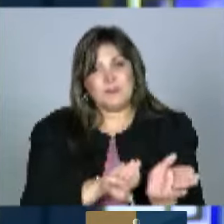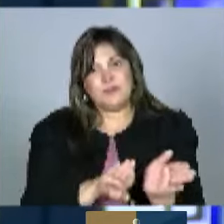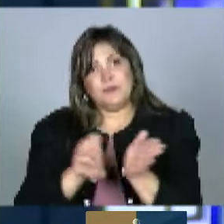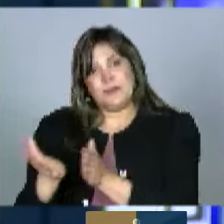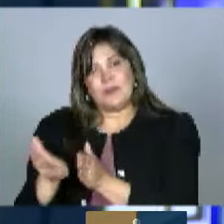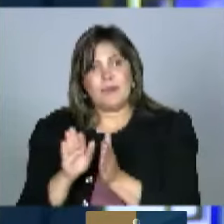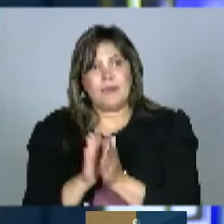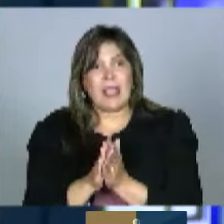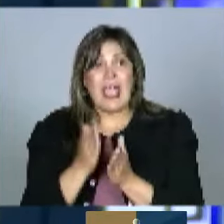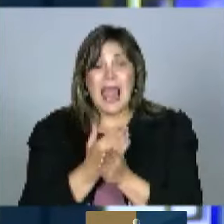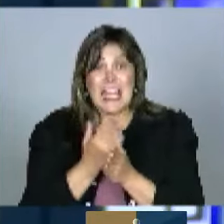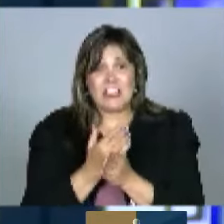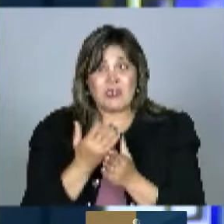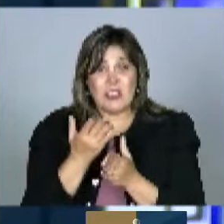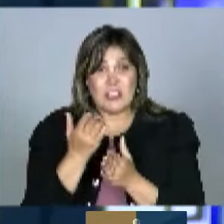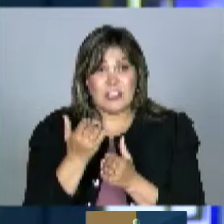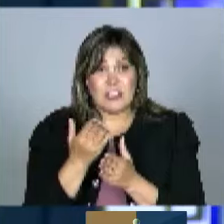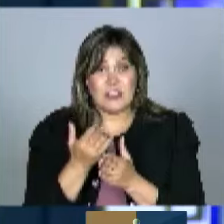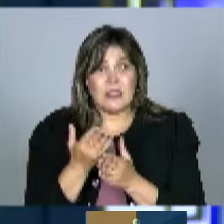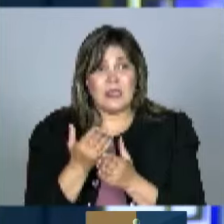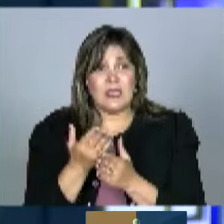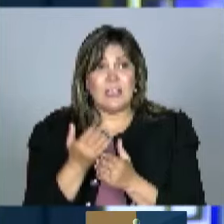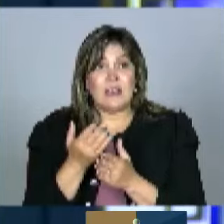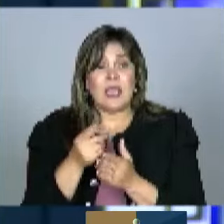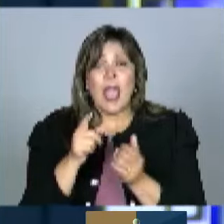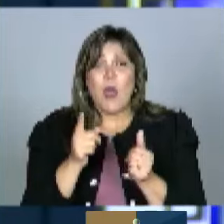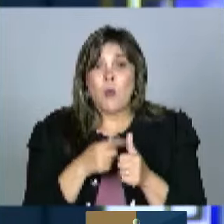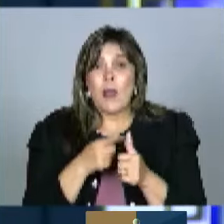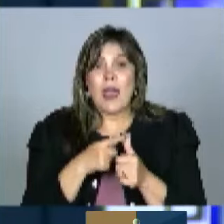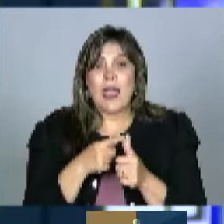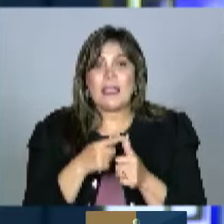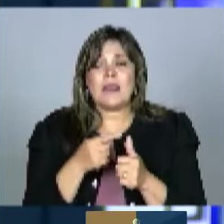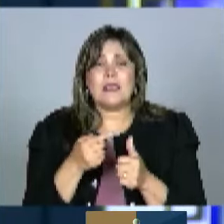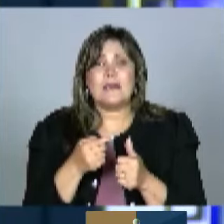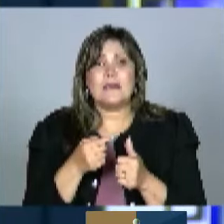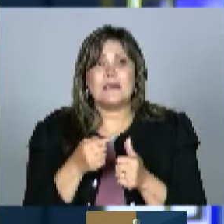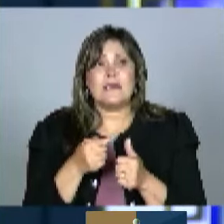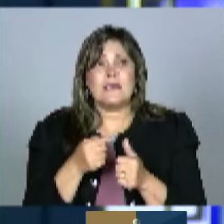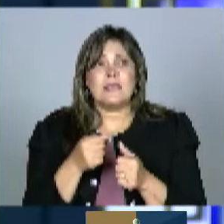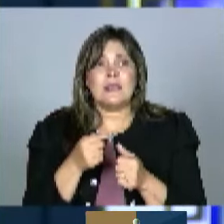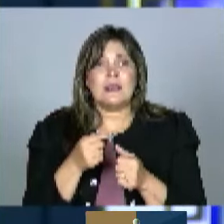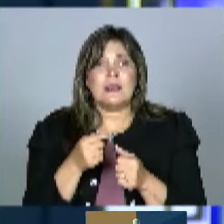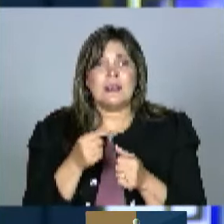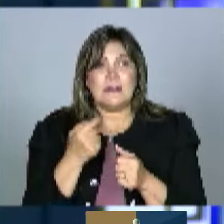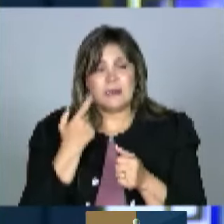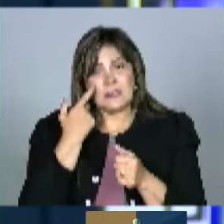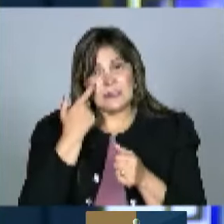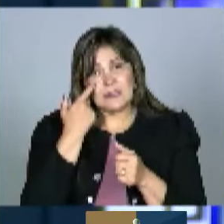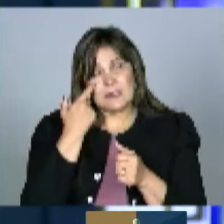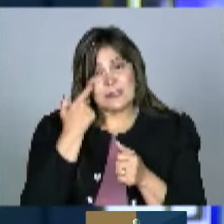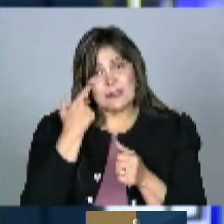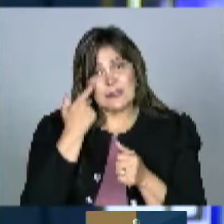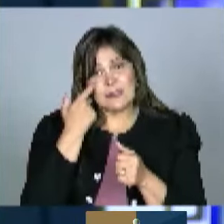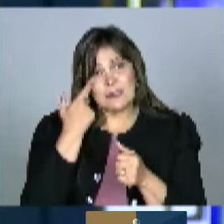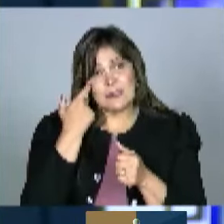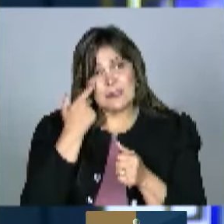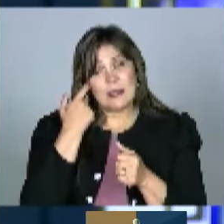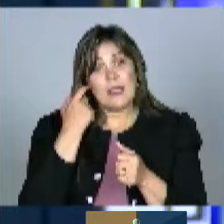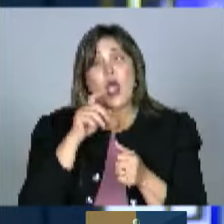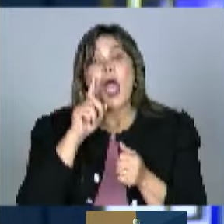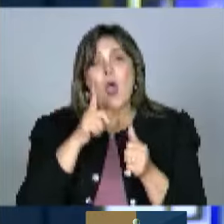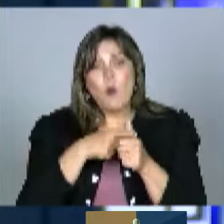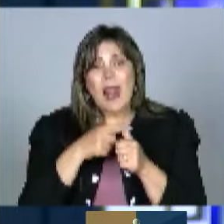ليه مستحق لحه دي يتطلب اول حاجه عشان ينفذ يتطلب ان هو سلم